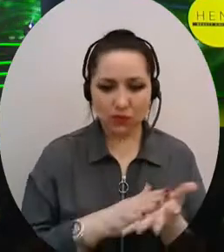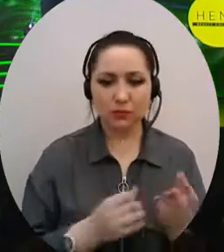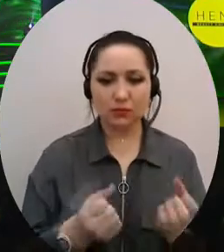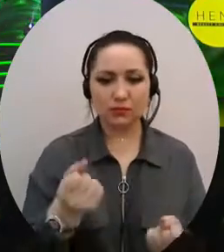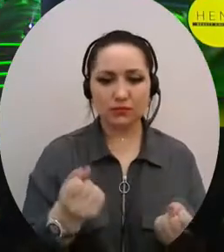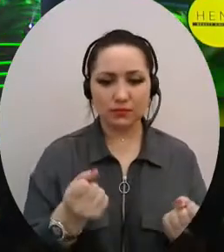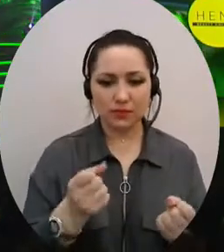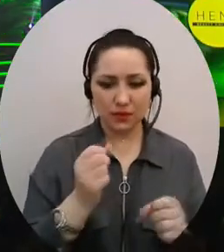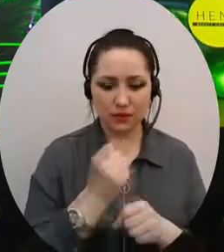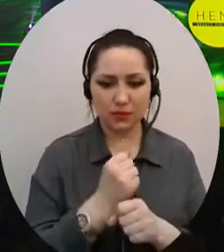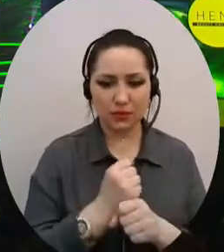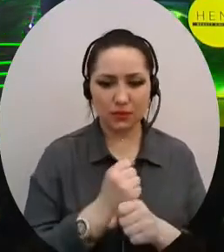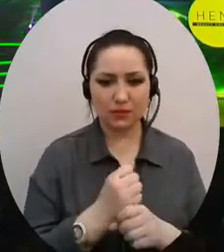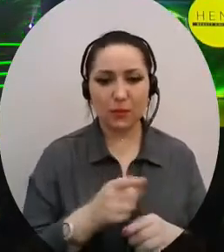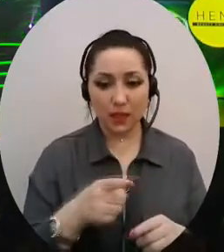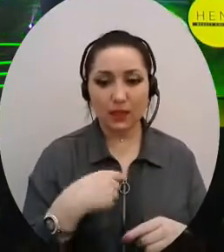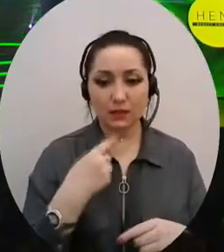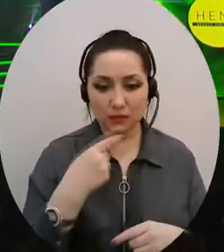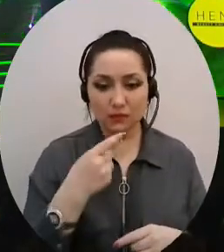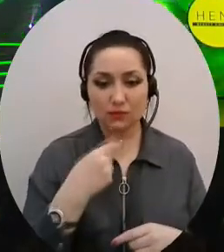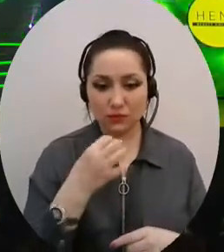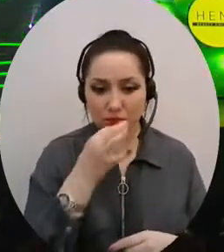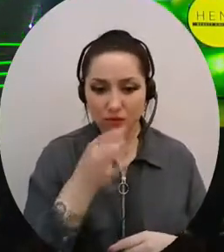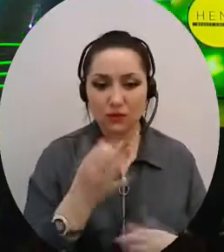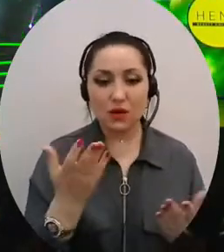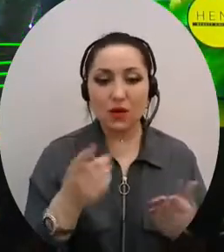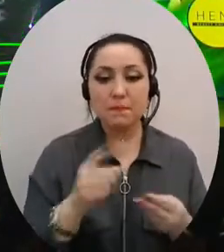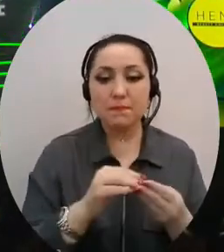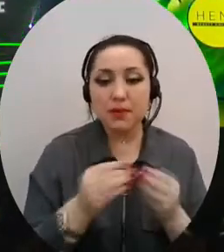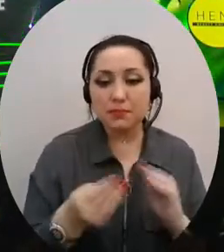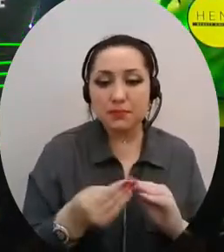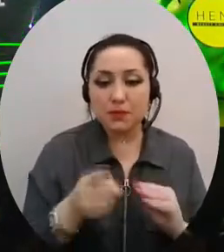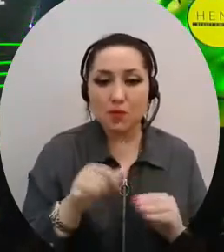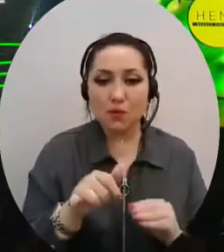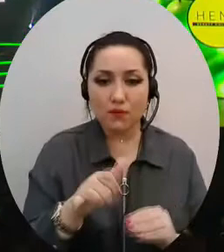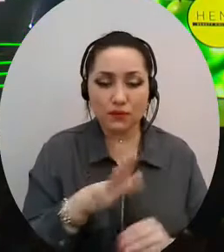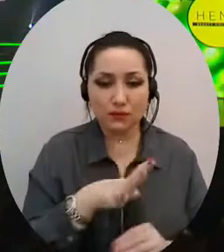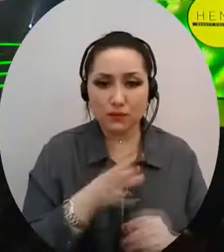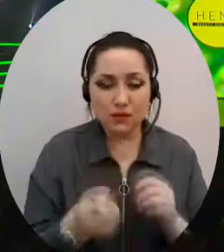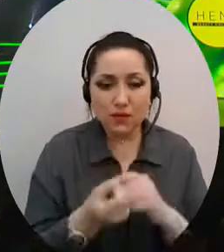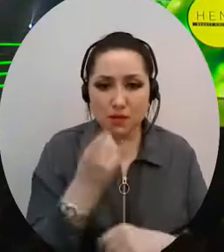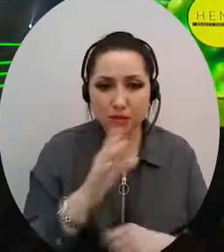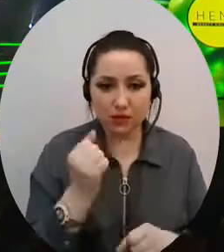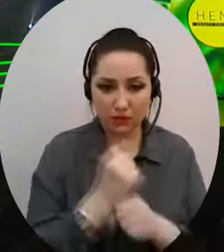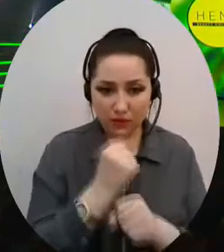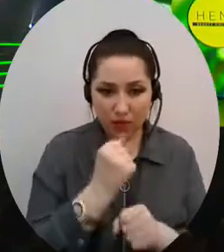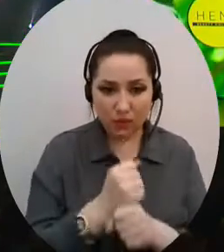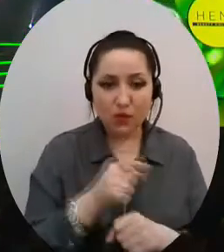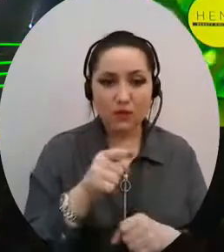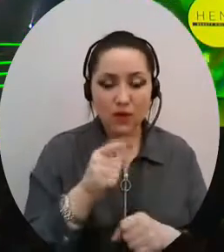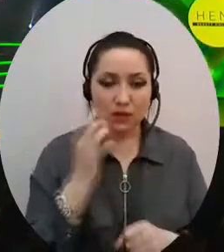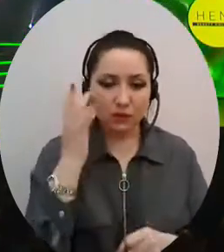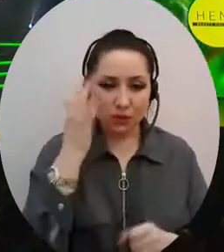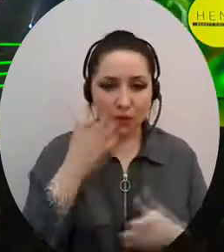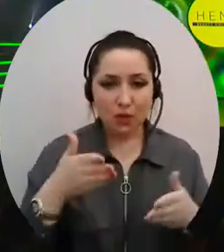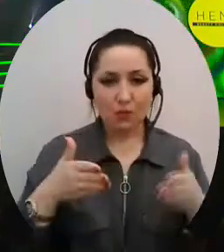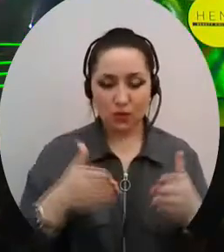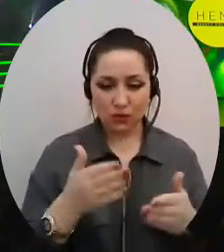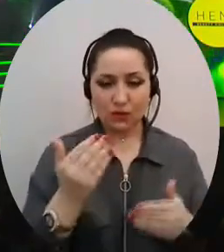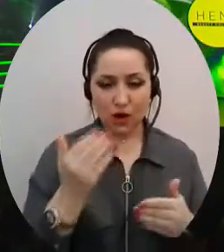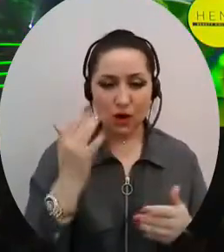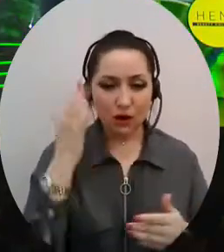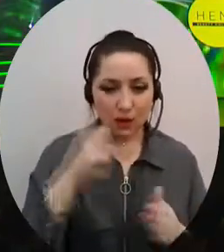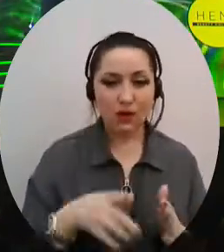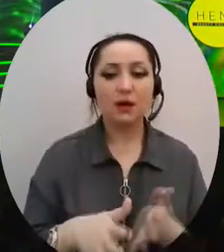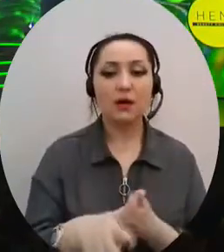пилотировать. И вот я сейчас хочу вам сказать, друзья, какая бы проблема у вас ни произошла в работе, к вашей мечте, на пути к вашей мечте,